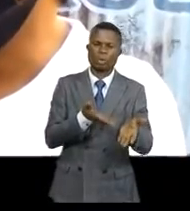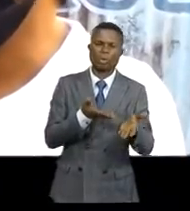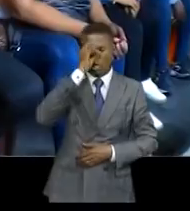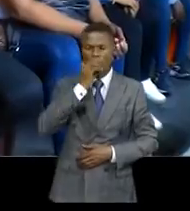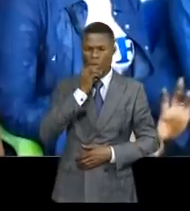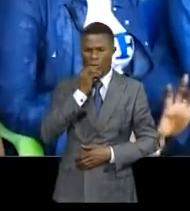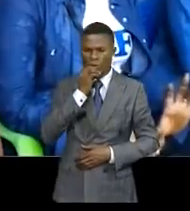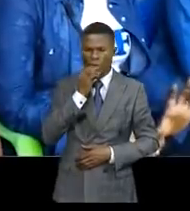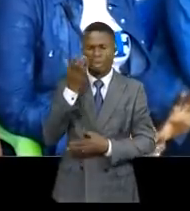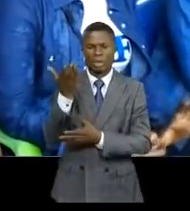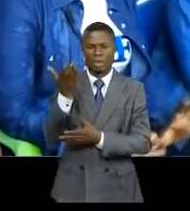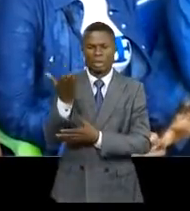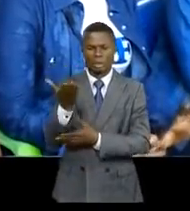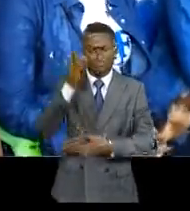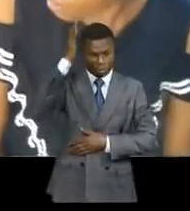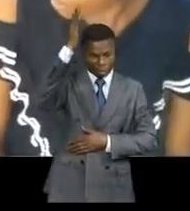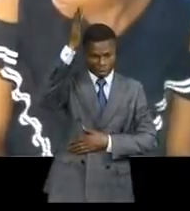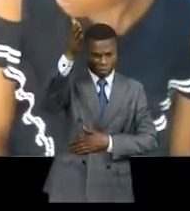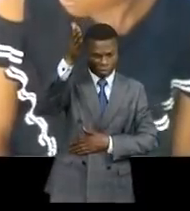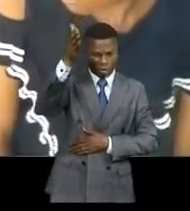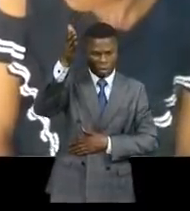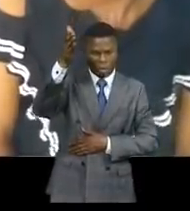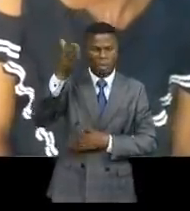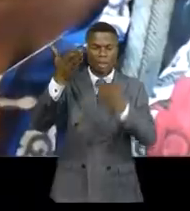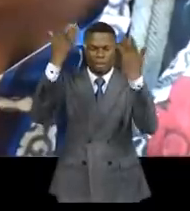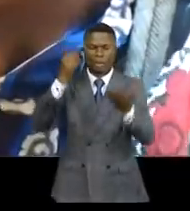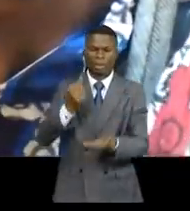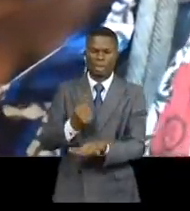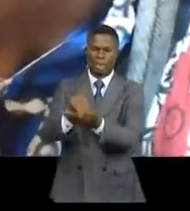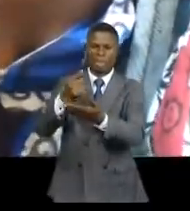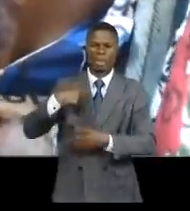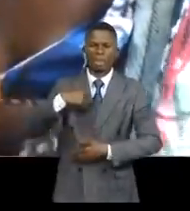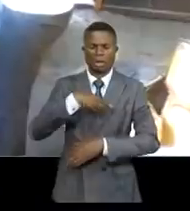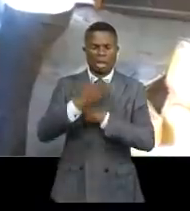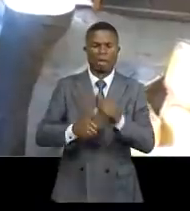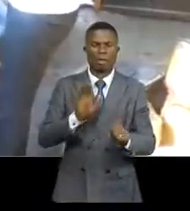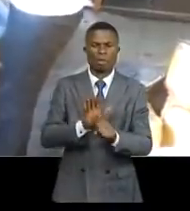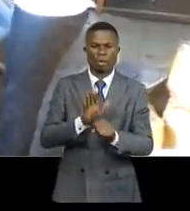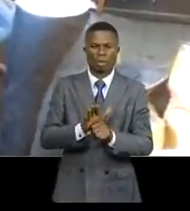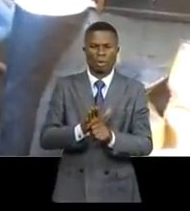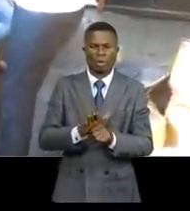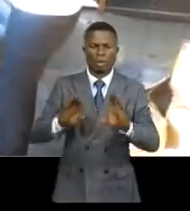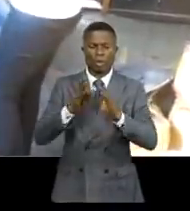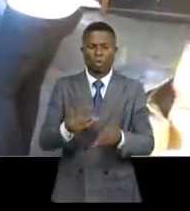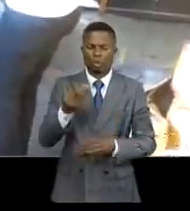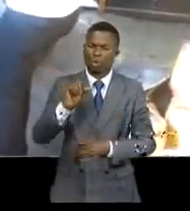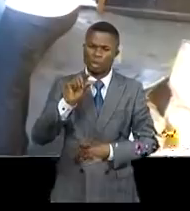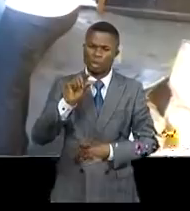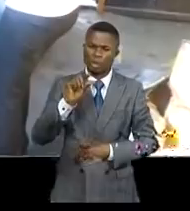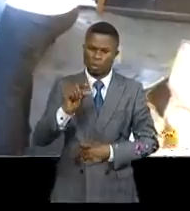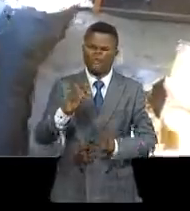orphelins. Dans l'avenir, Dieu nous aide pour faire mieux. Ce que nous avons fait